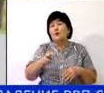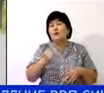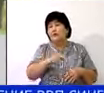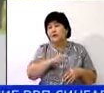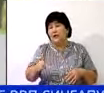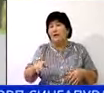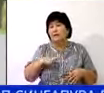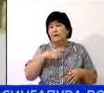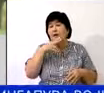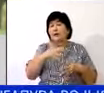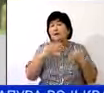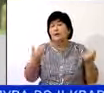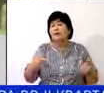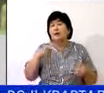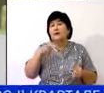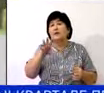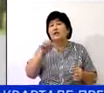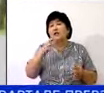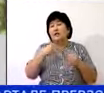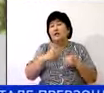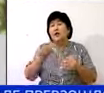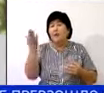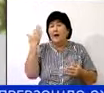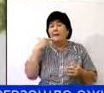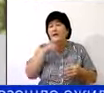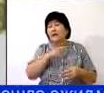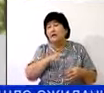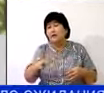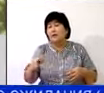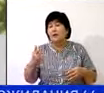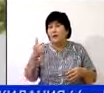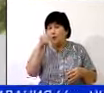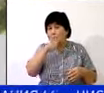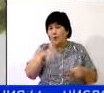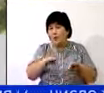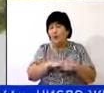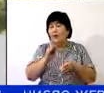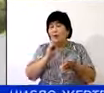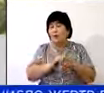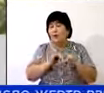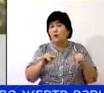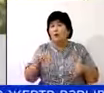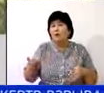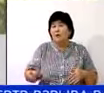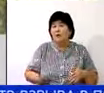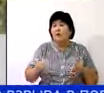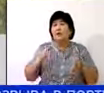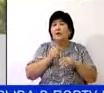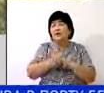помощью к нам обратились 1500 семей. По сравнению с аналогичным периодом прошлого года отмечен рост бытового насилия